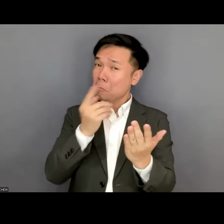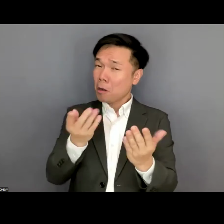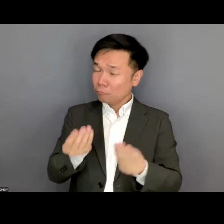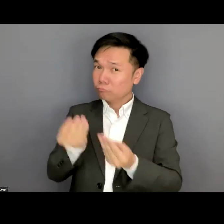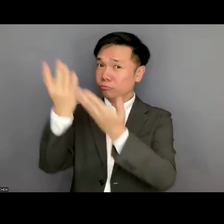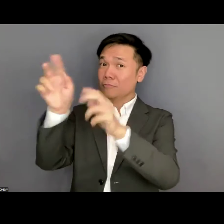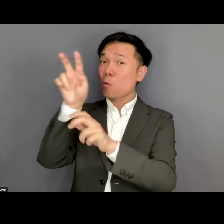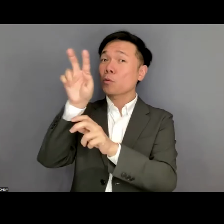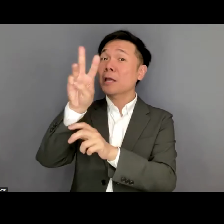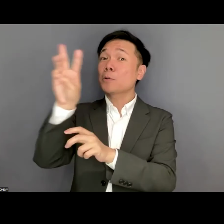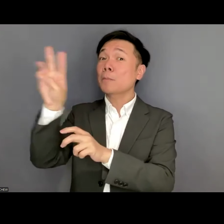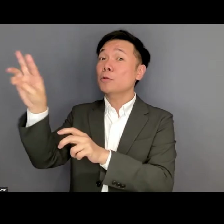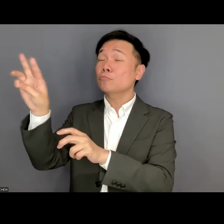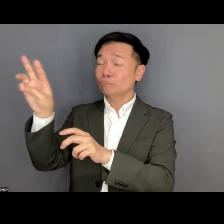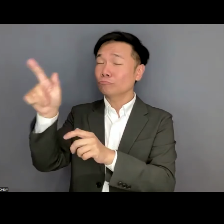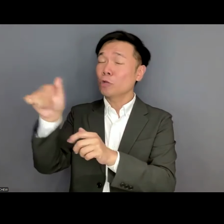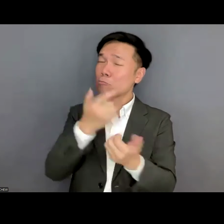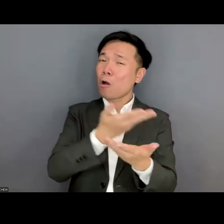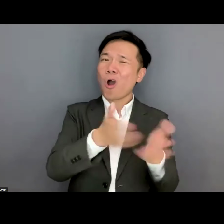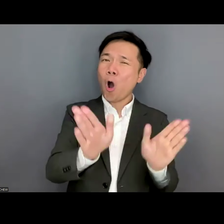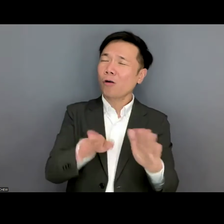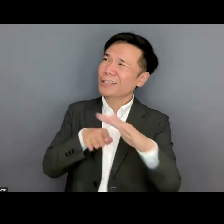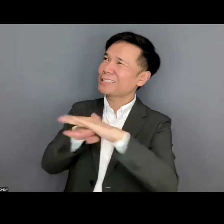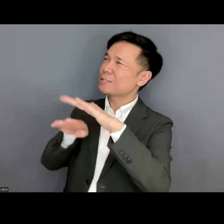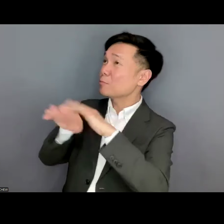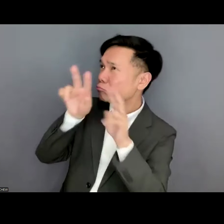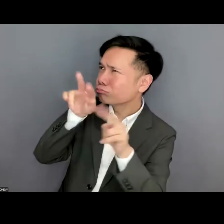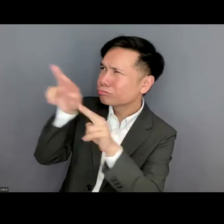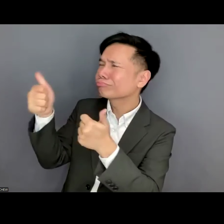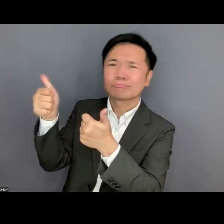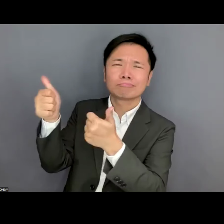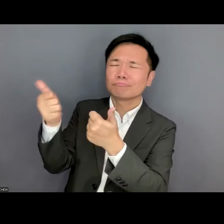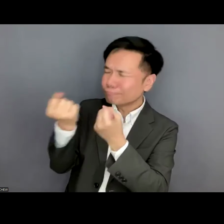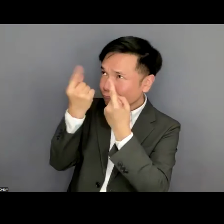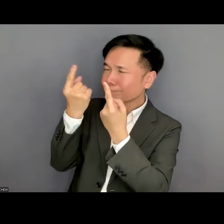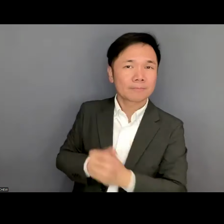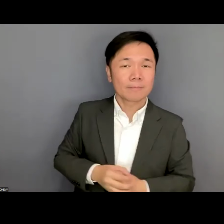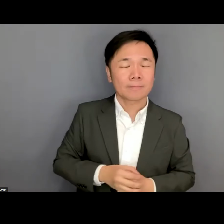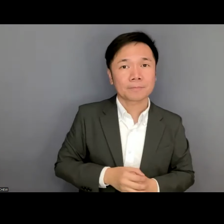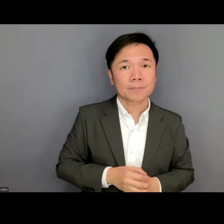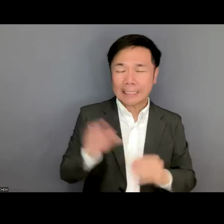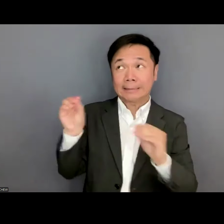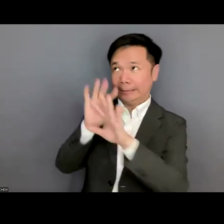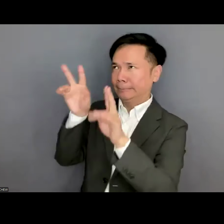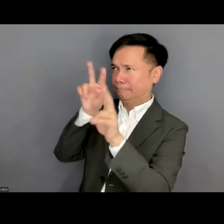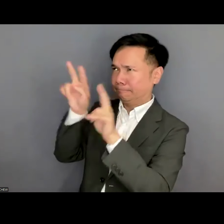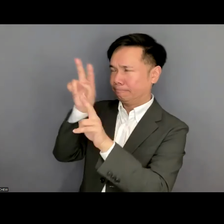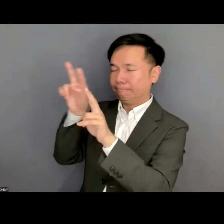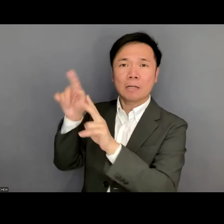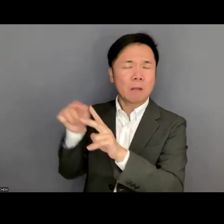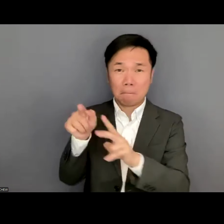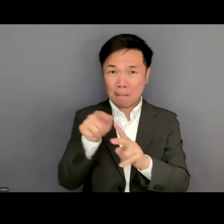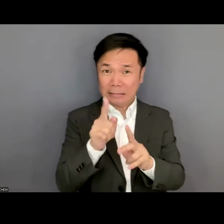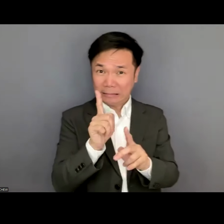c'est But d'avoir une most conversation, importantly for us une is discussion avec to les have jeunes qui sont the ici young people pour que cela